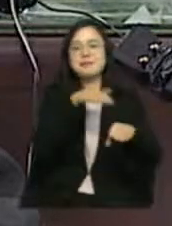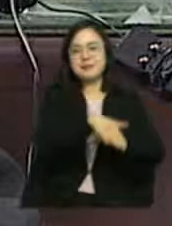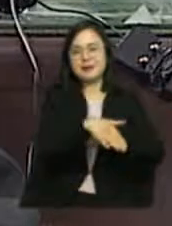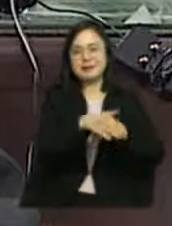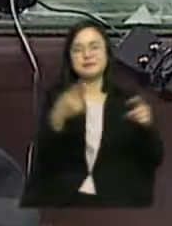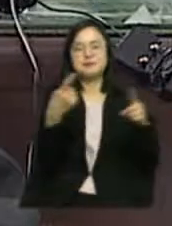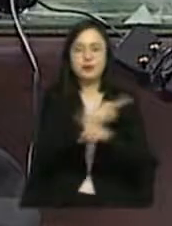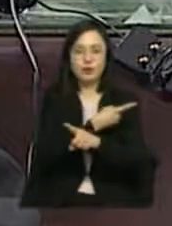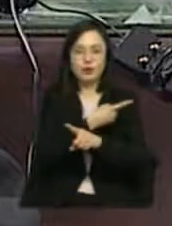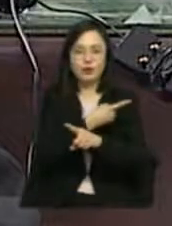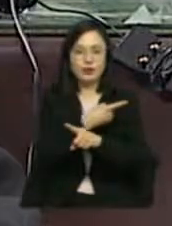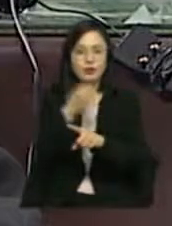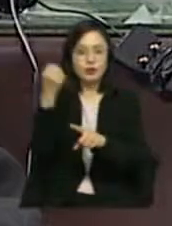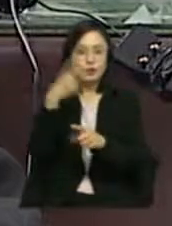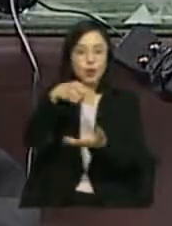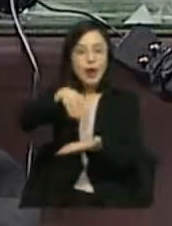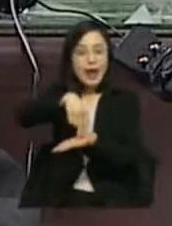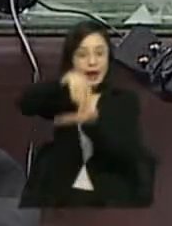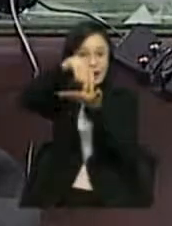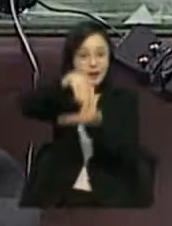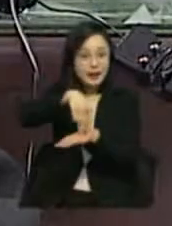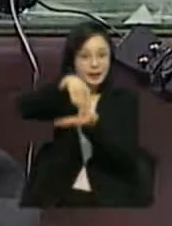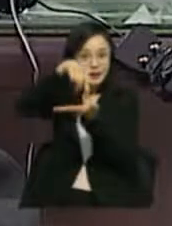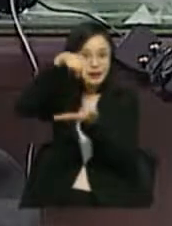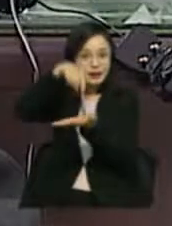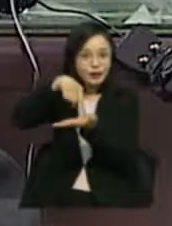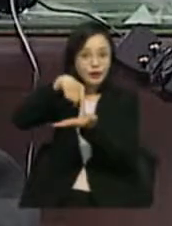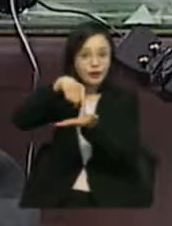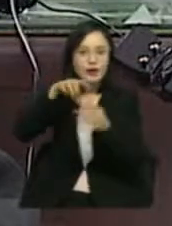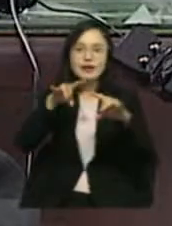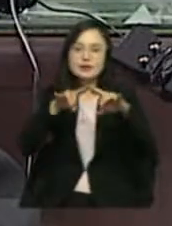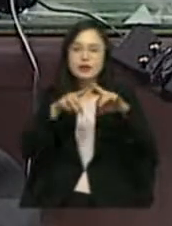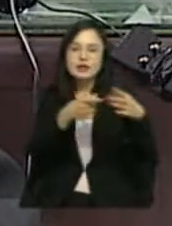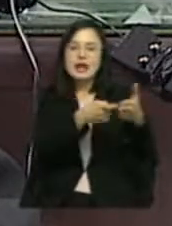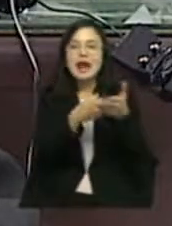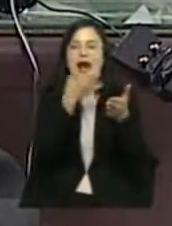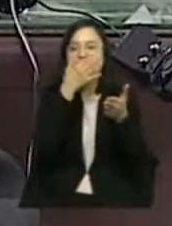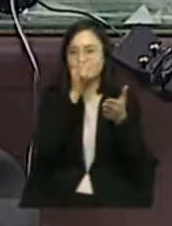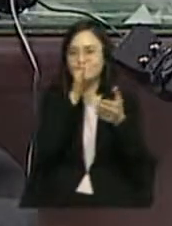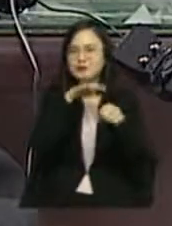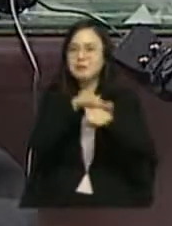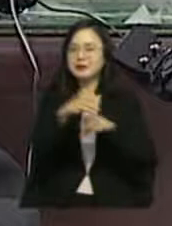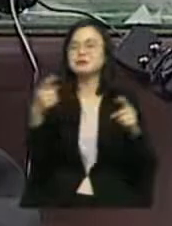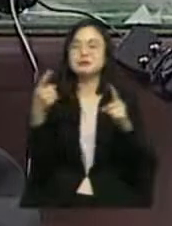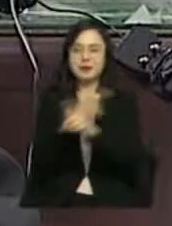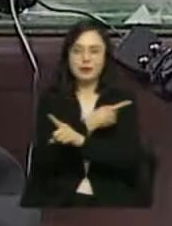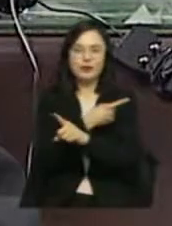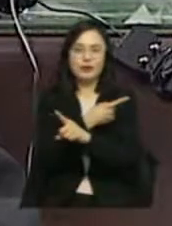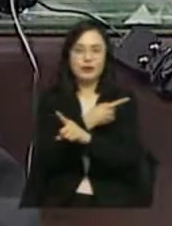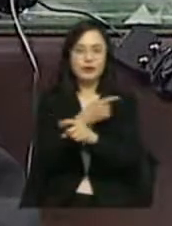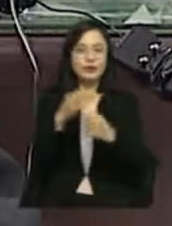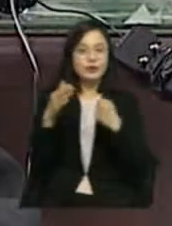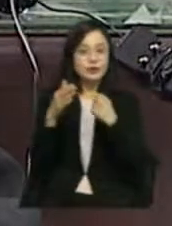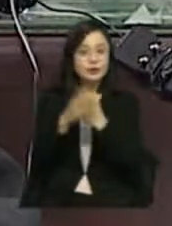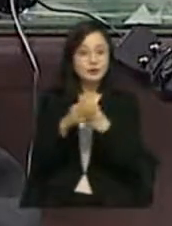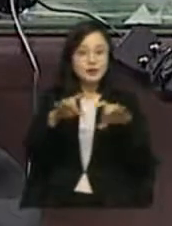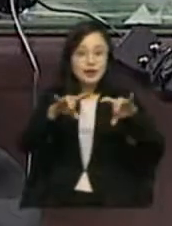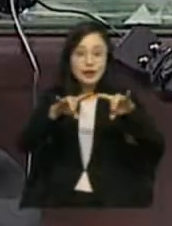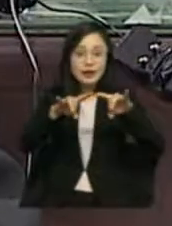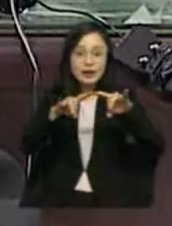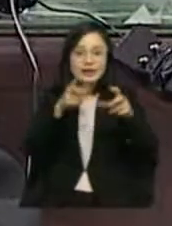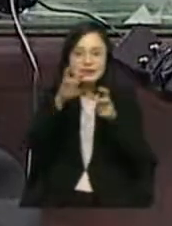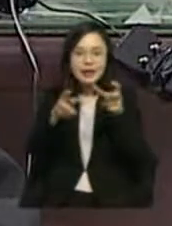엘리베이터를 한 전력 해상장치가 되는 엘리베이터로 교체를 해서 한